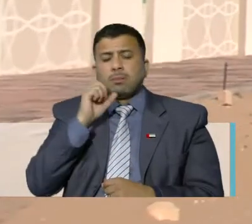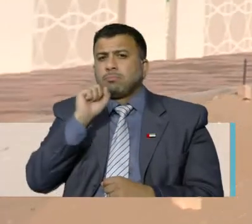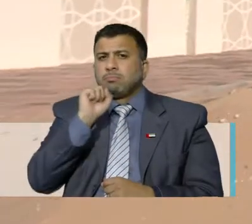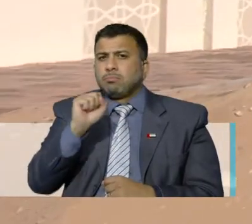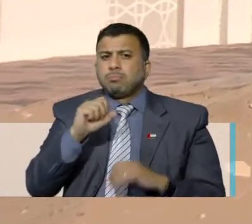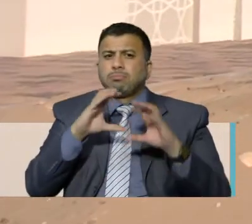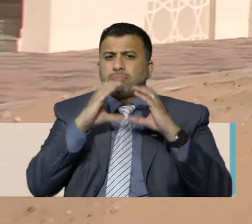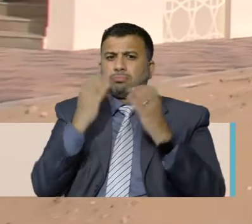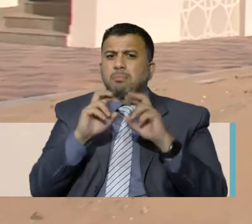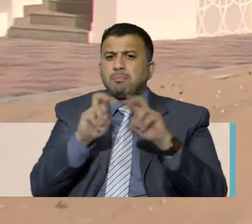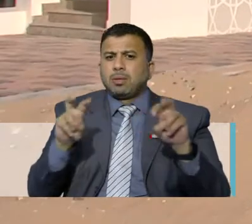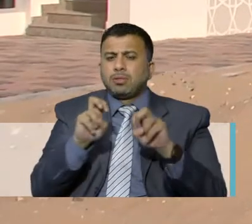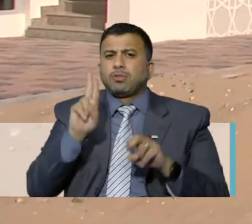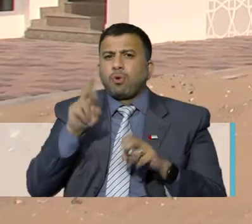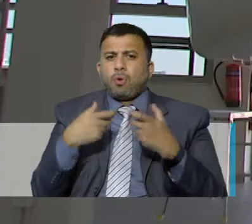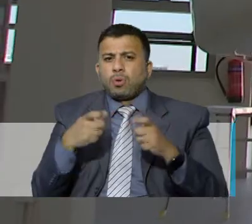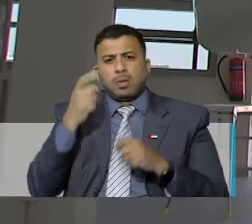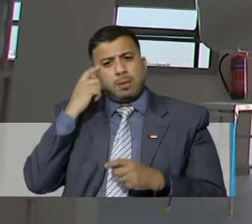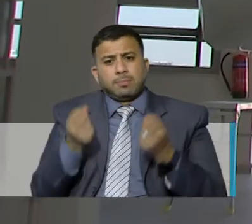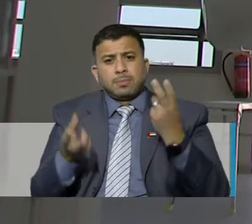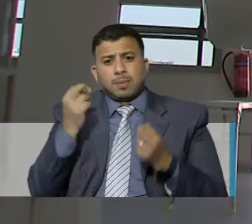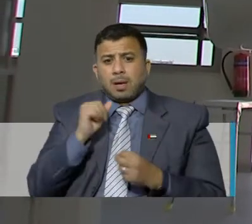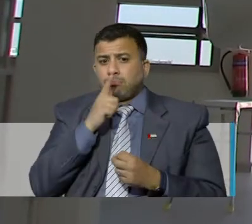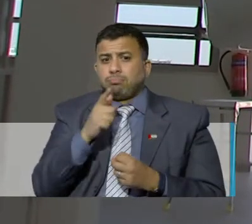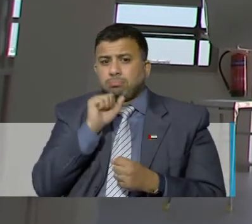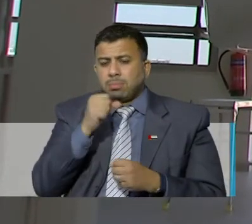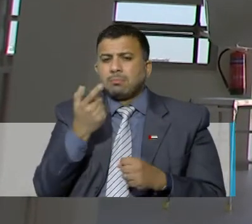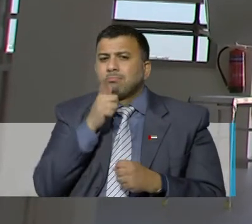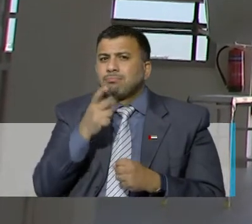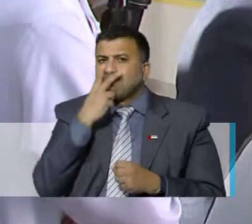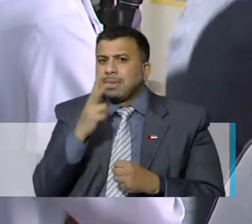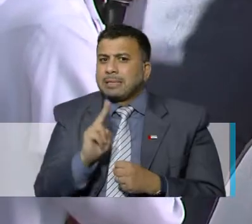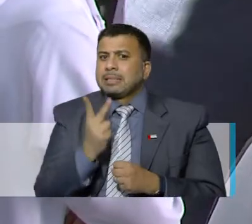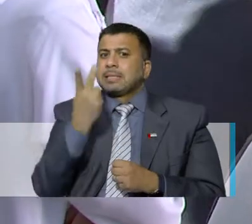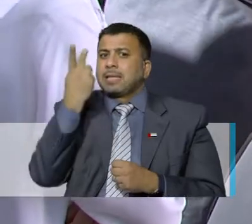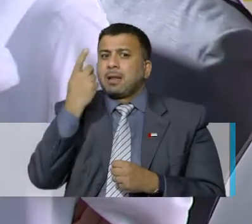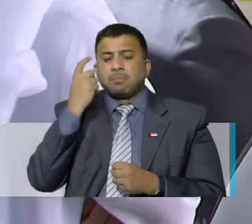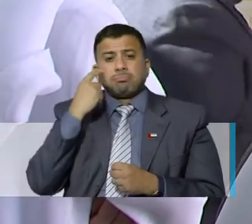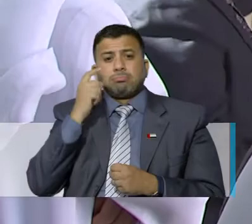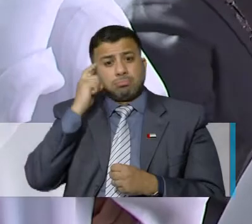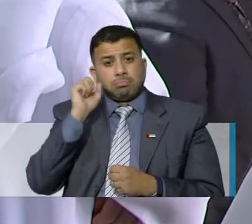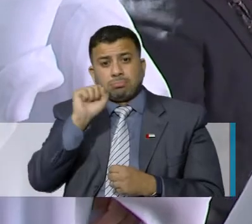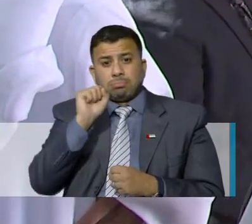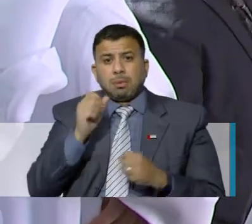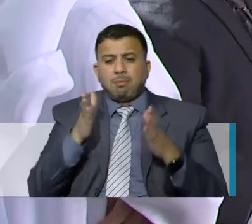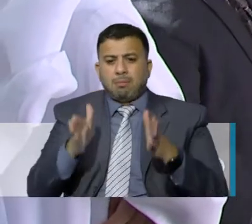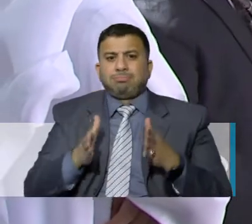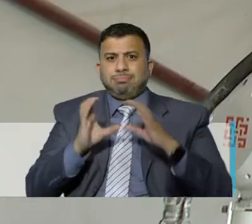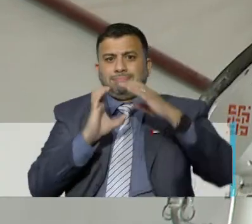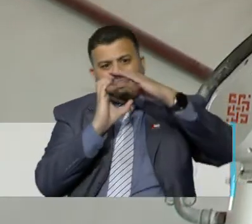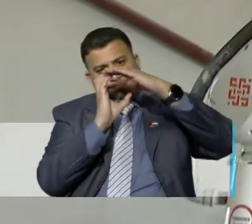الشارقة للبحوث والتكنولوجيا والابتكار، من بينها العمليات التطويرية والاختبارية للقطارات